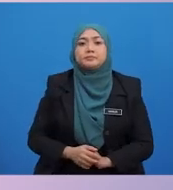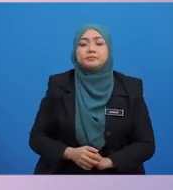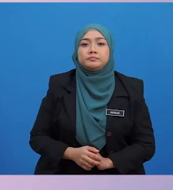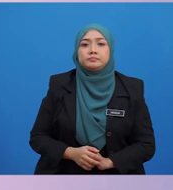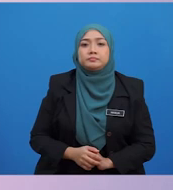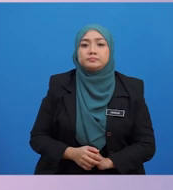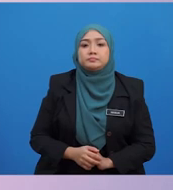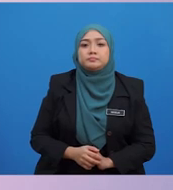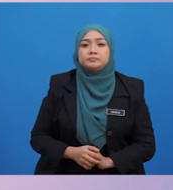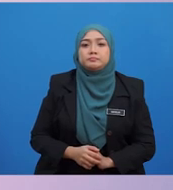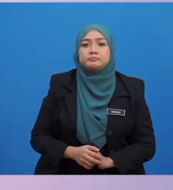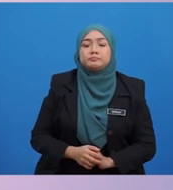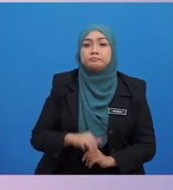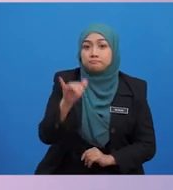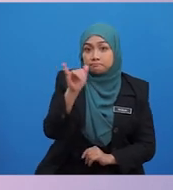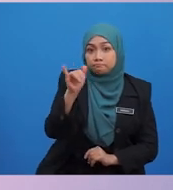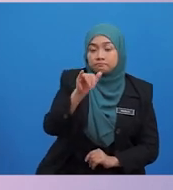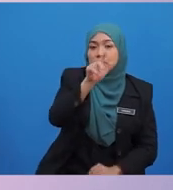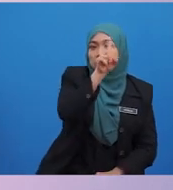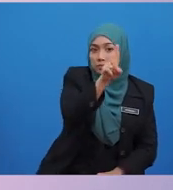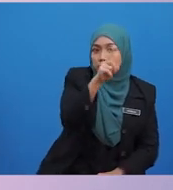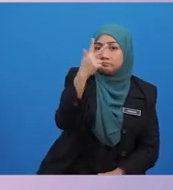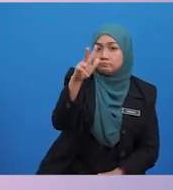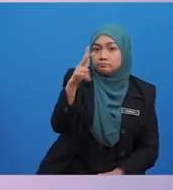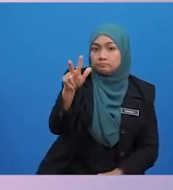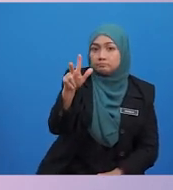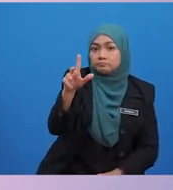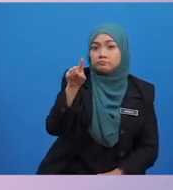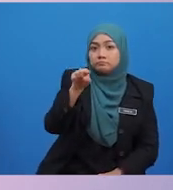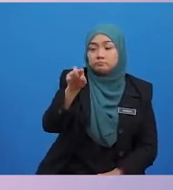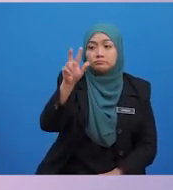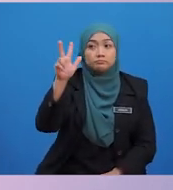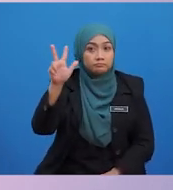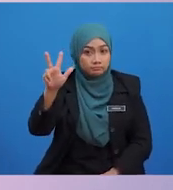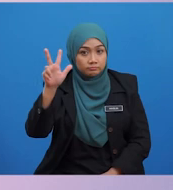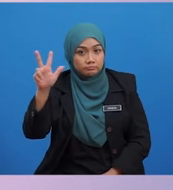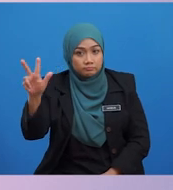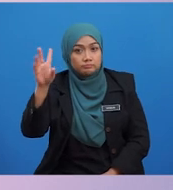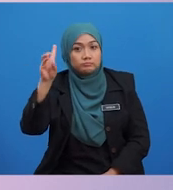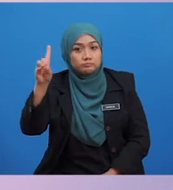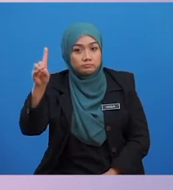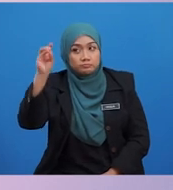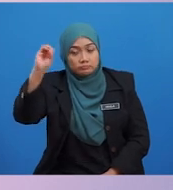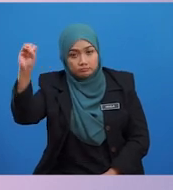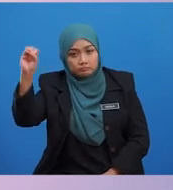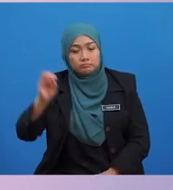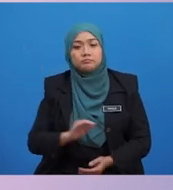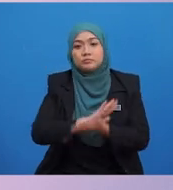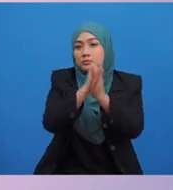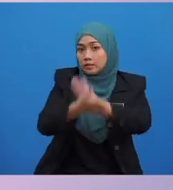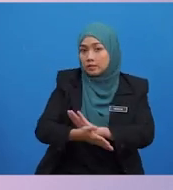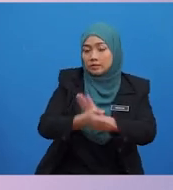ini disebabkan sudut C = 113 puluhan 33 Dajjal dalam segitiga ini